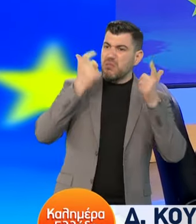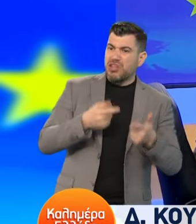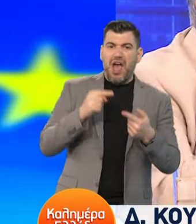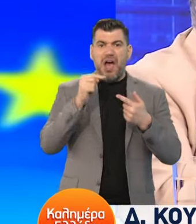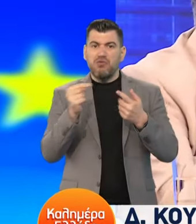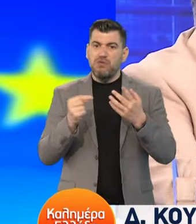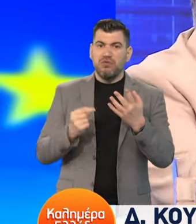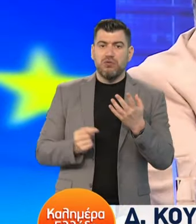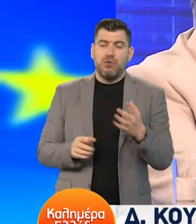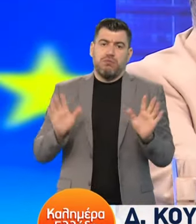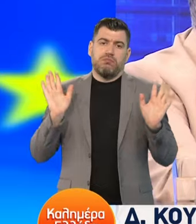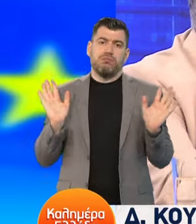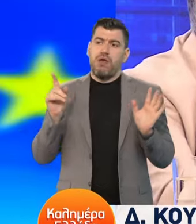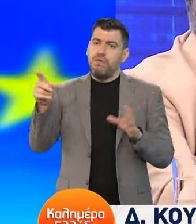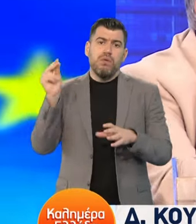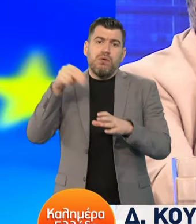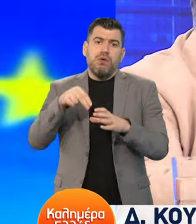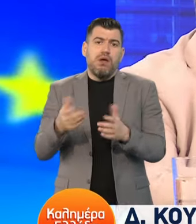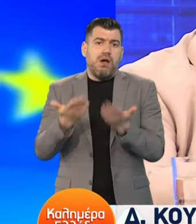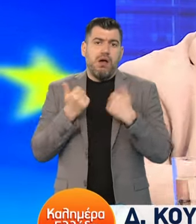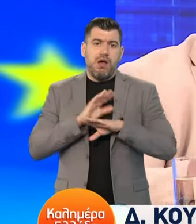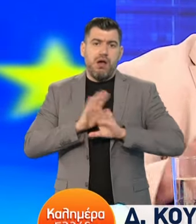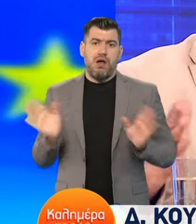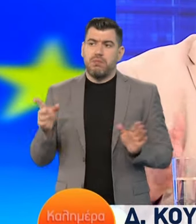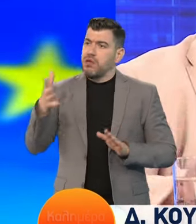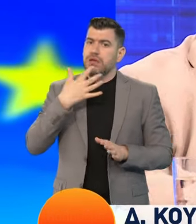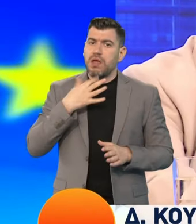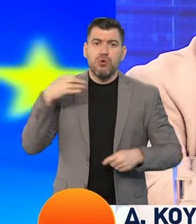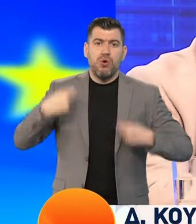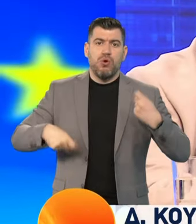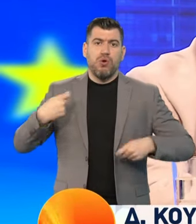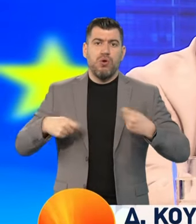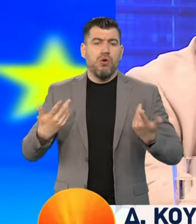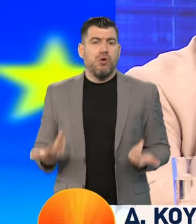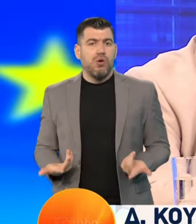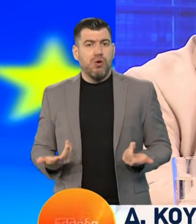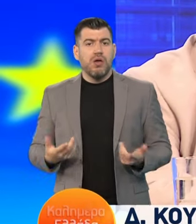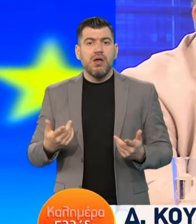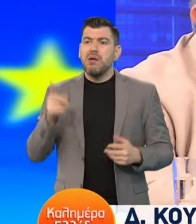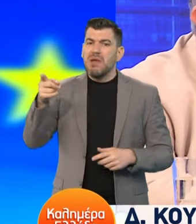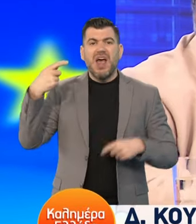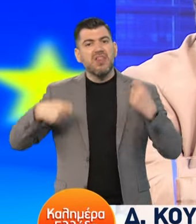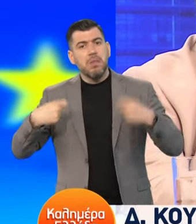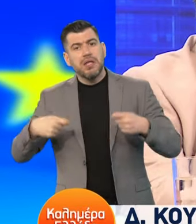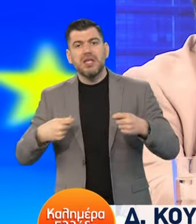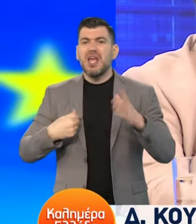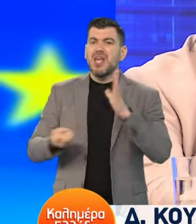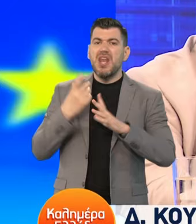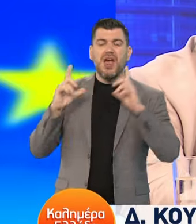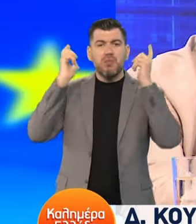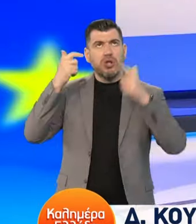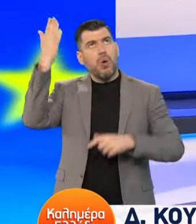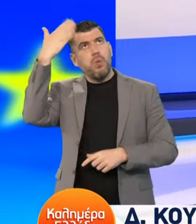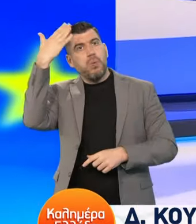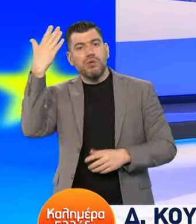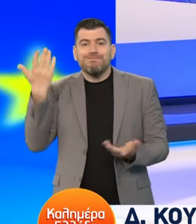αντιλαϊκά μέτρα με πλήτη, με φόρους, με χαμηλό εισόδημα, δεν ξέρω τι, με άλλα αντιλαϊκά μέτρα». Θα το βρει μπροστά του,